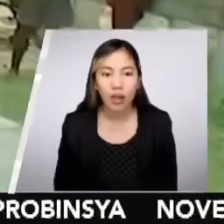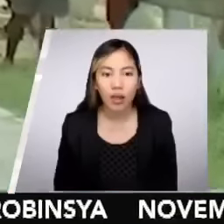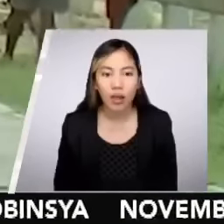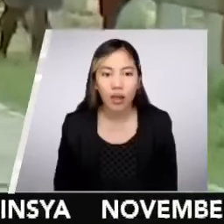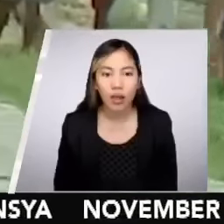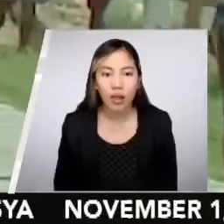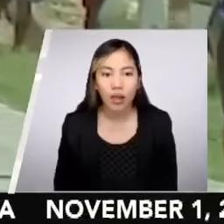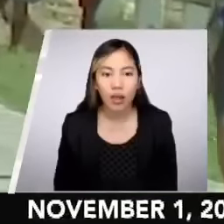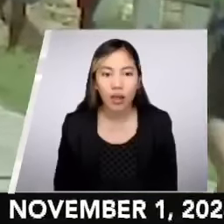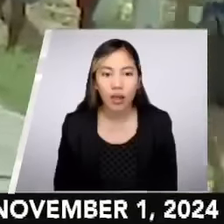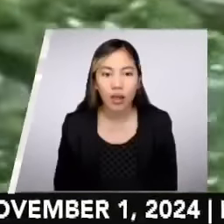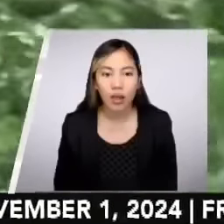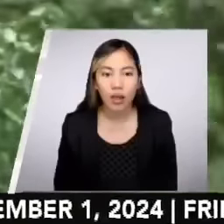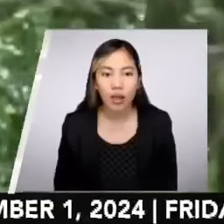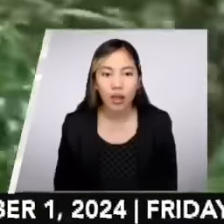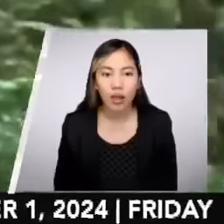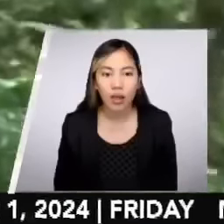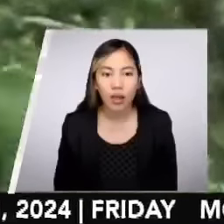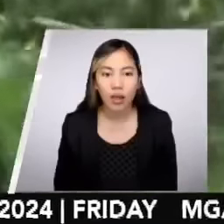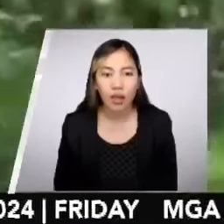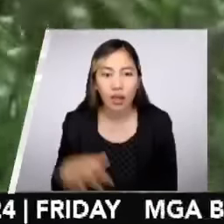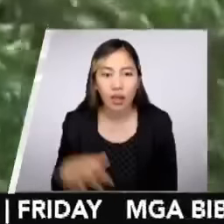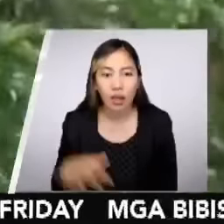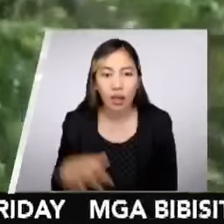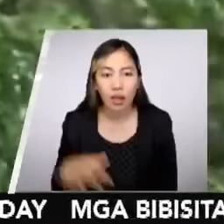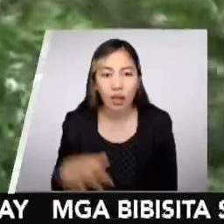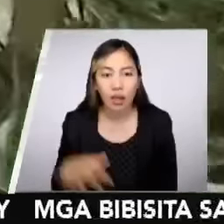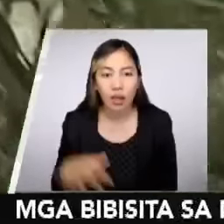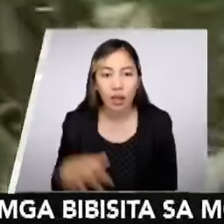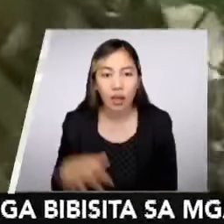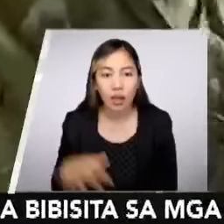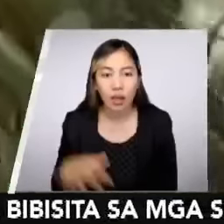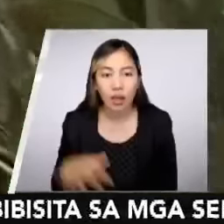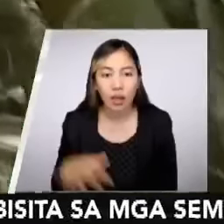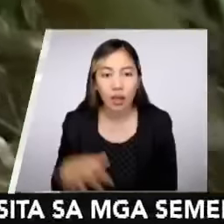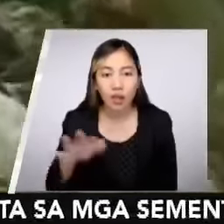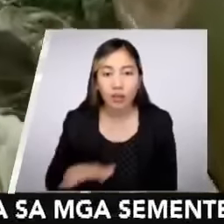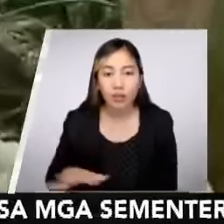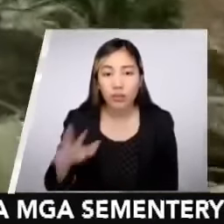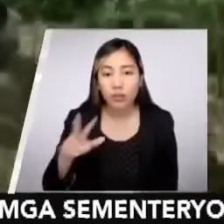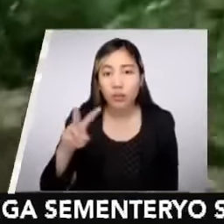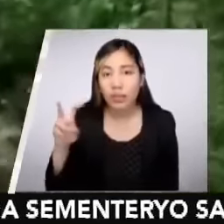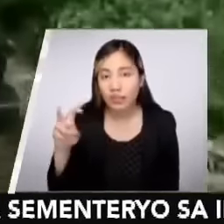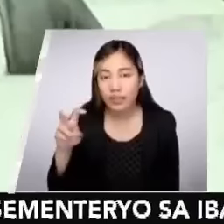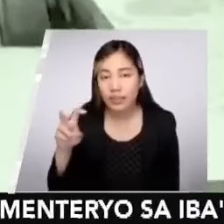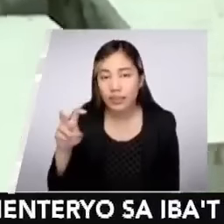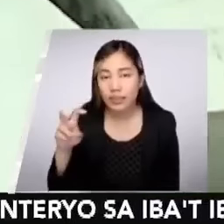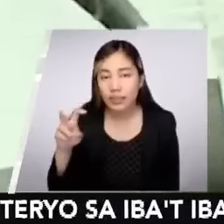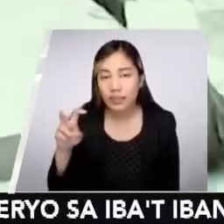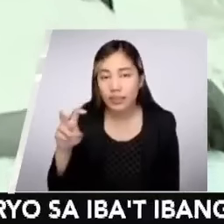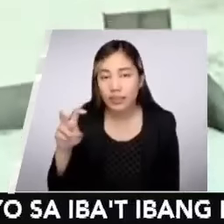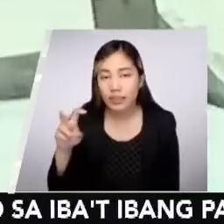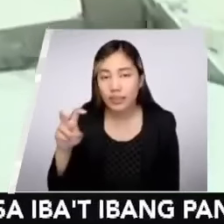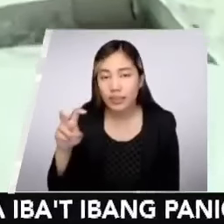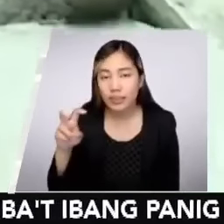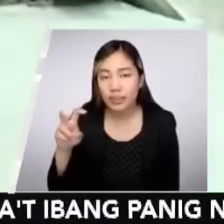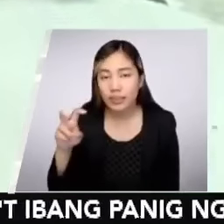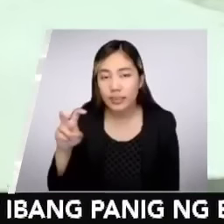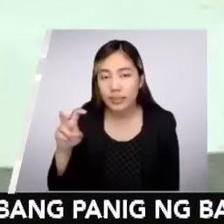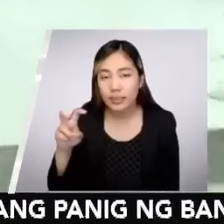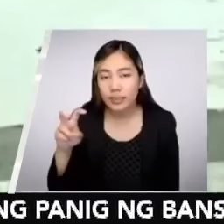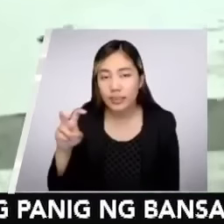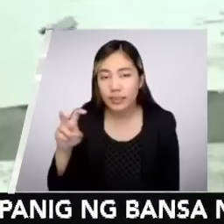News Research, batay sa anunsyo ng mga LGU, 207 bayan at 29 na lungsod ang nasa state of